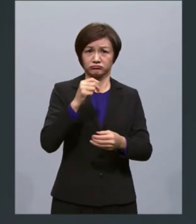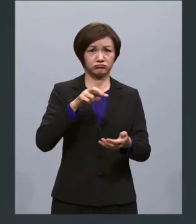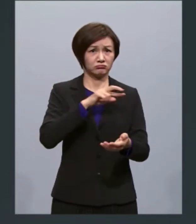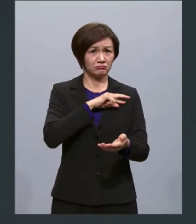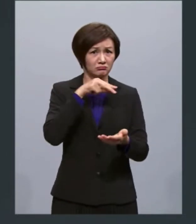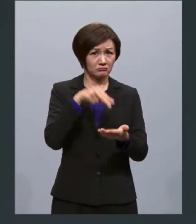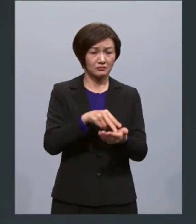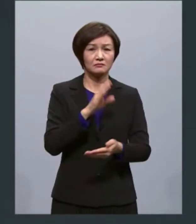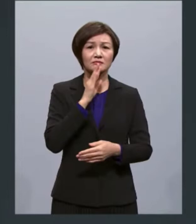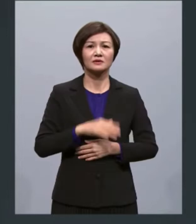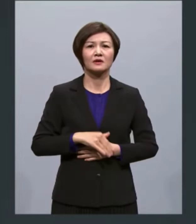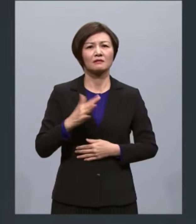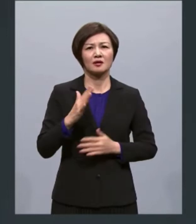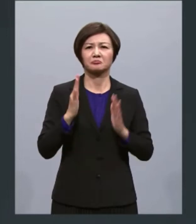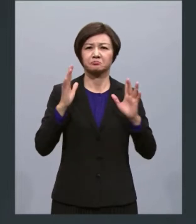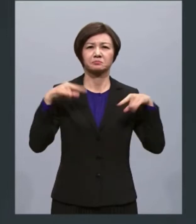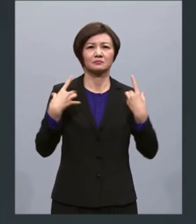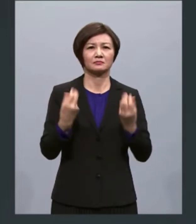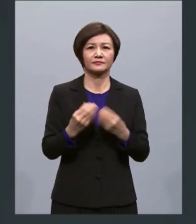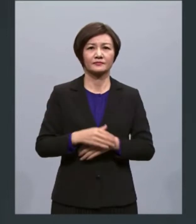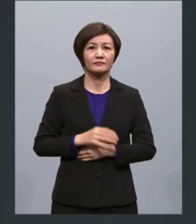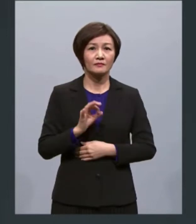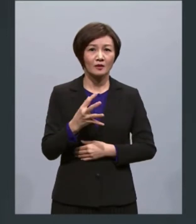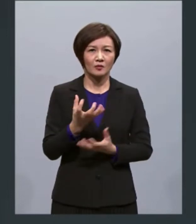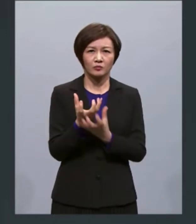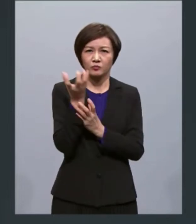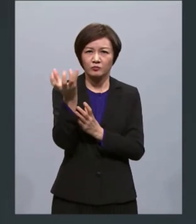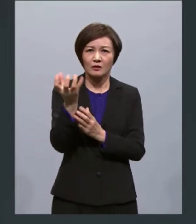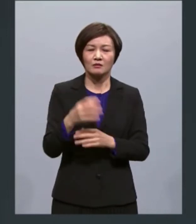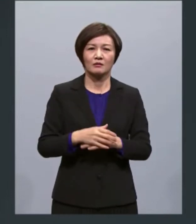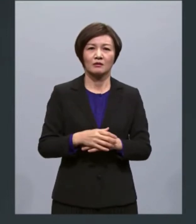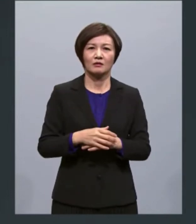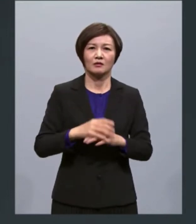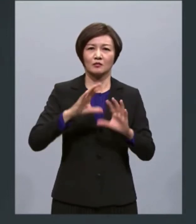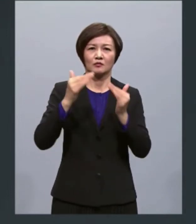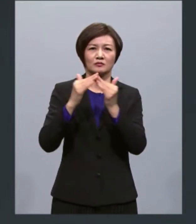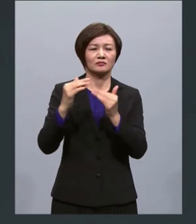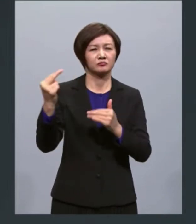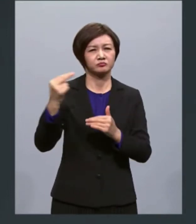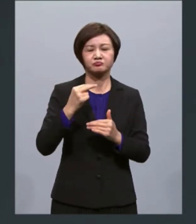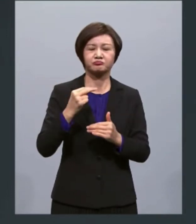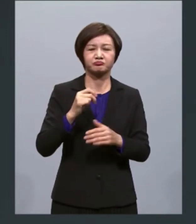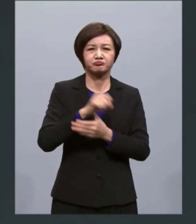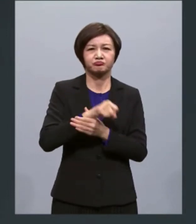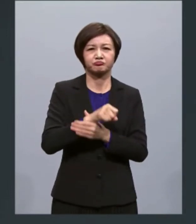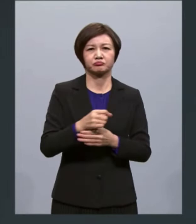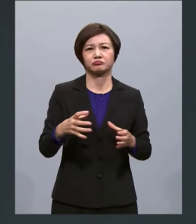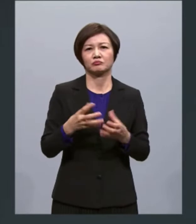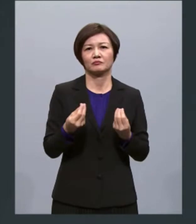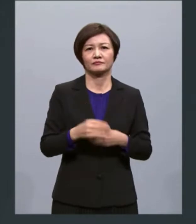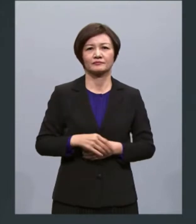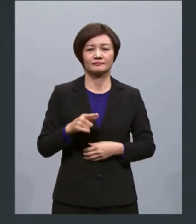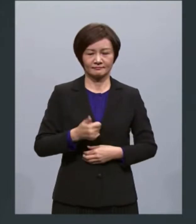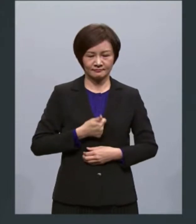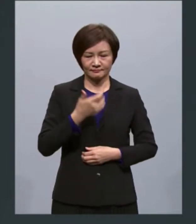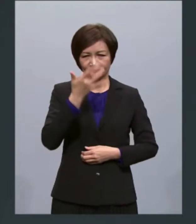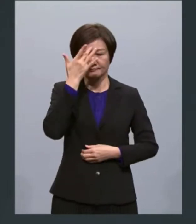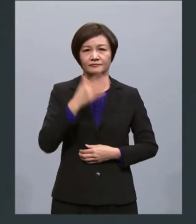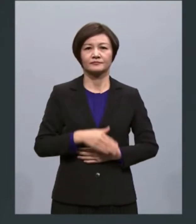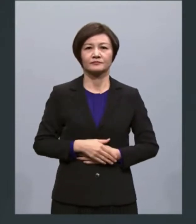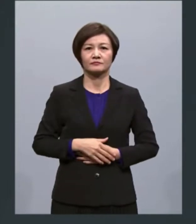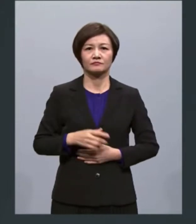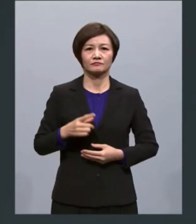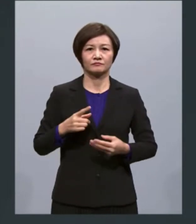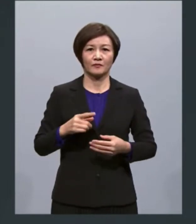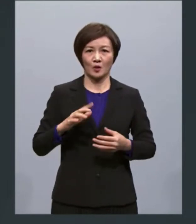家，只是不正常，因为绝大多数的国家都不认同，这是一个现实的困境。因此我主